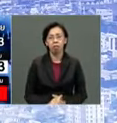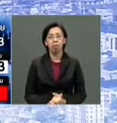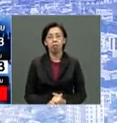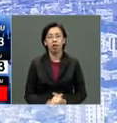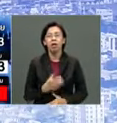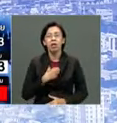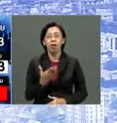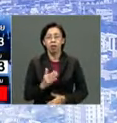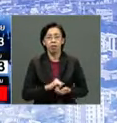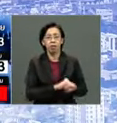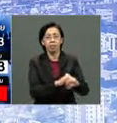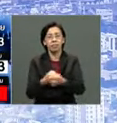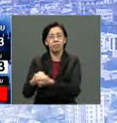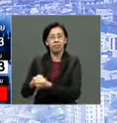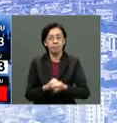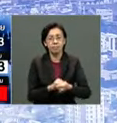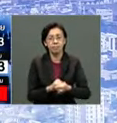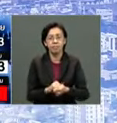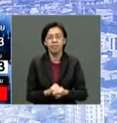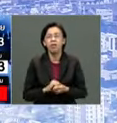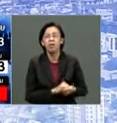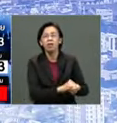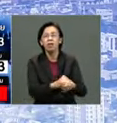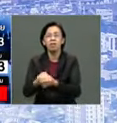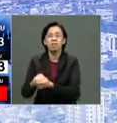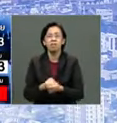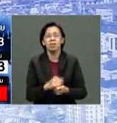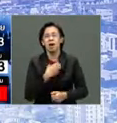ก็ขอความร่วมมือจริงๆไม่อยากจะให้ถึงขนาดอ